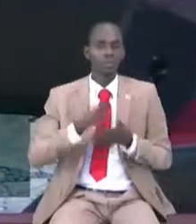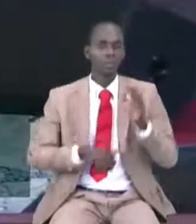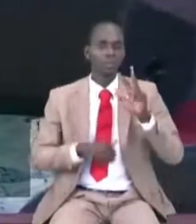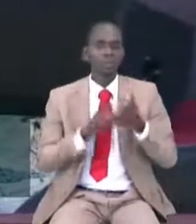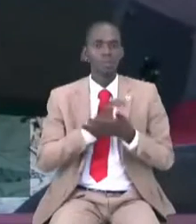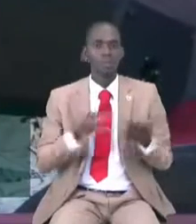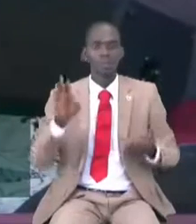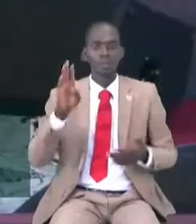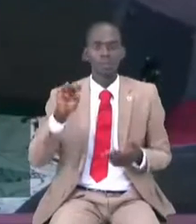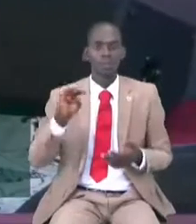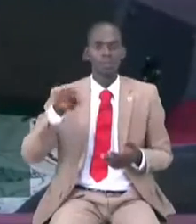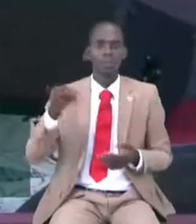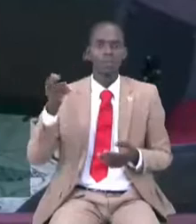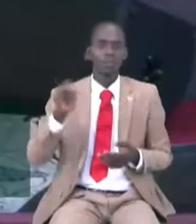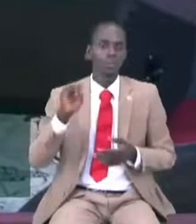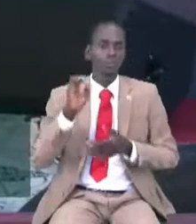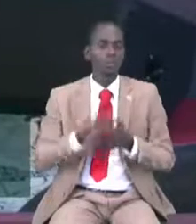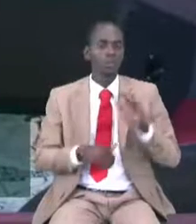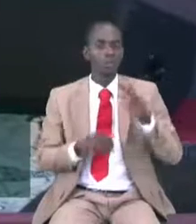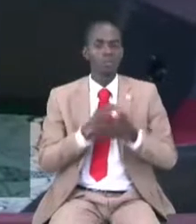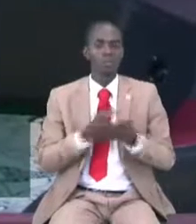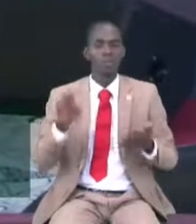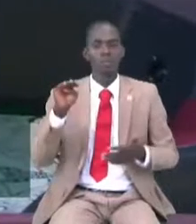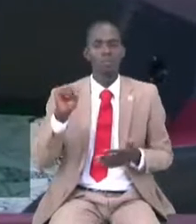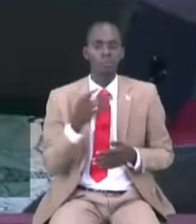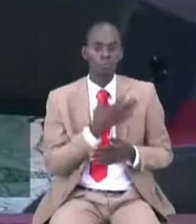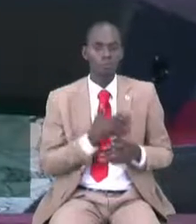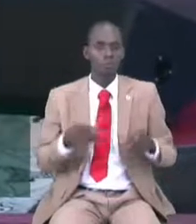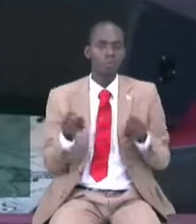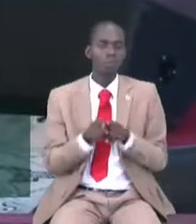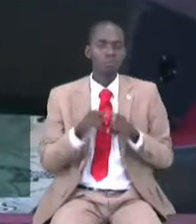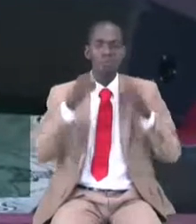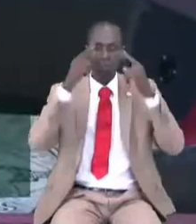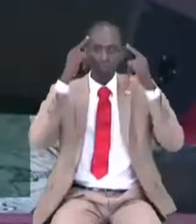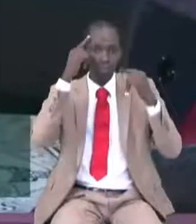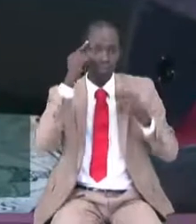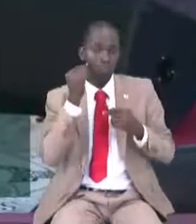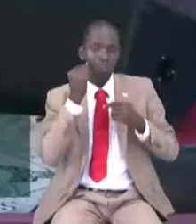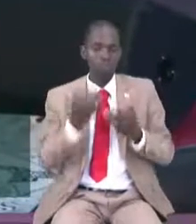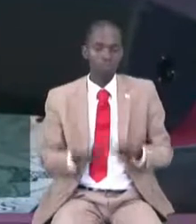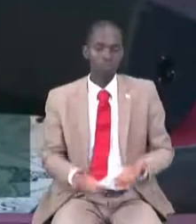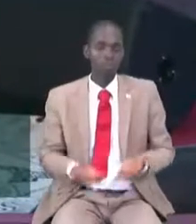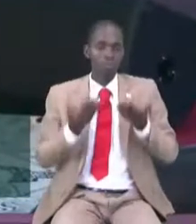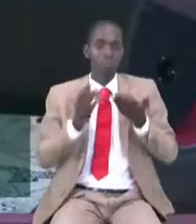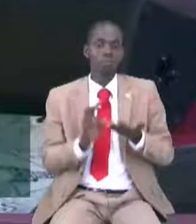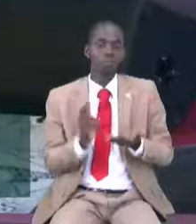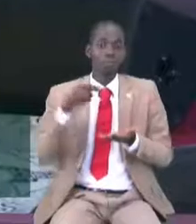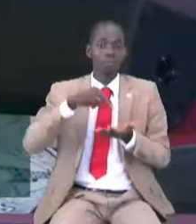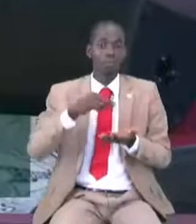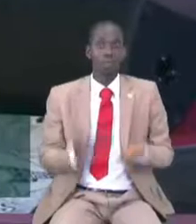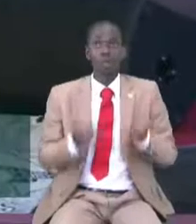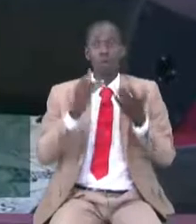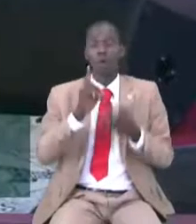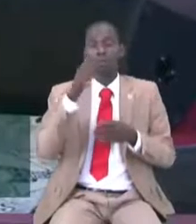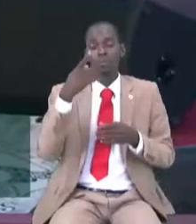Et comme Moïse éleva le serpent dans le désert, il faut de même que le Fils de l'homme, le